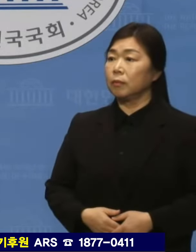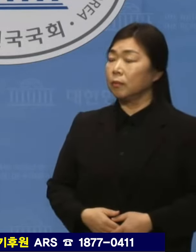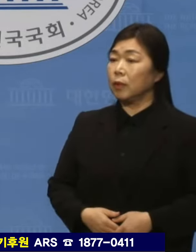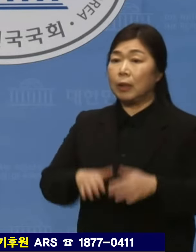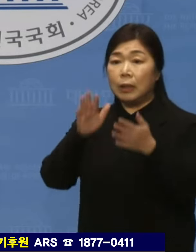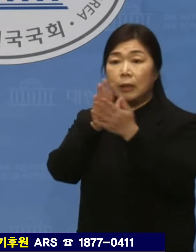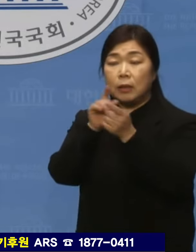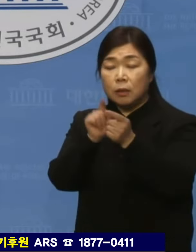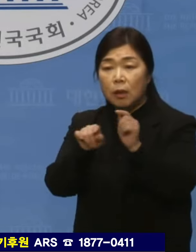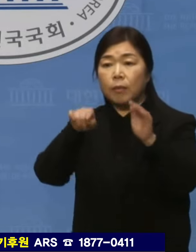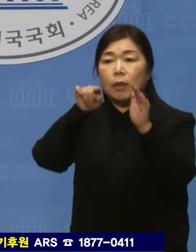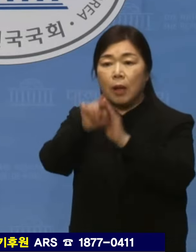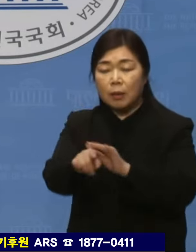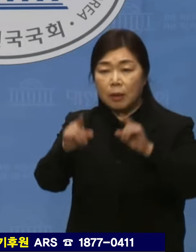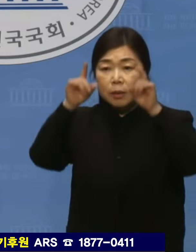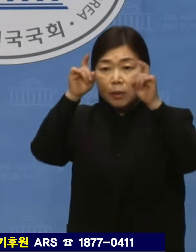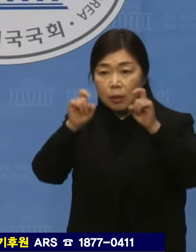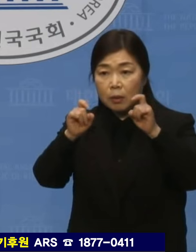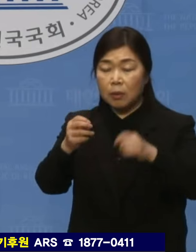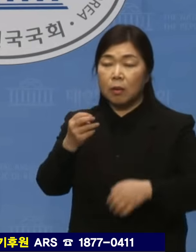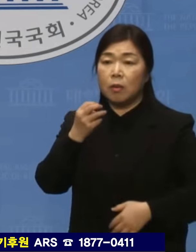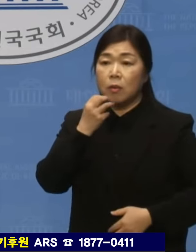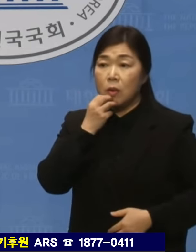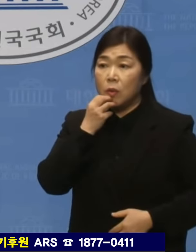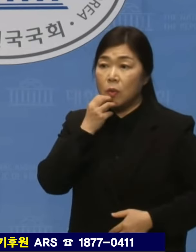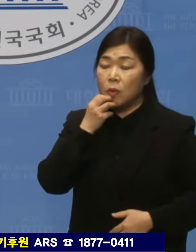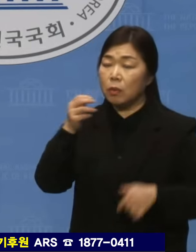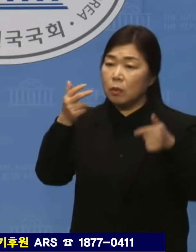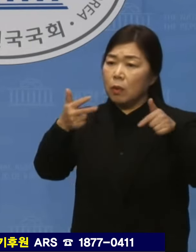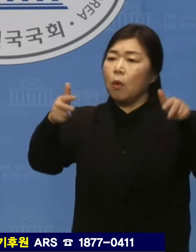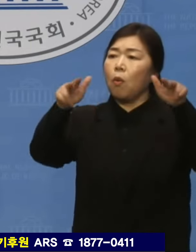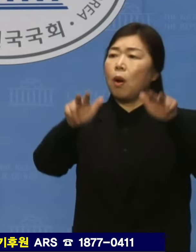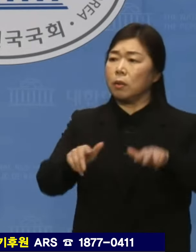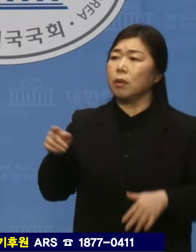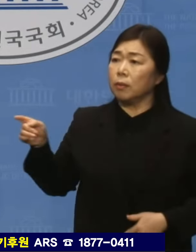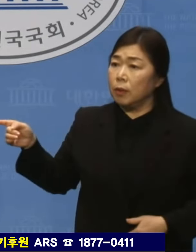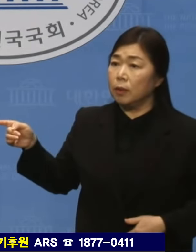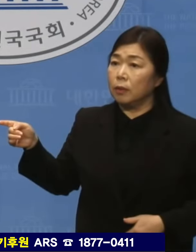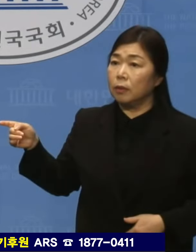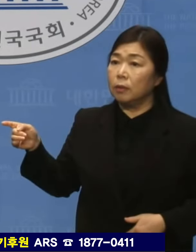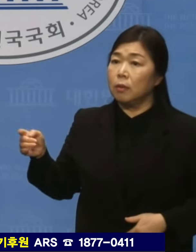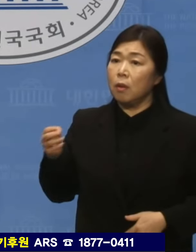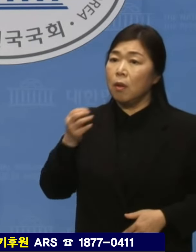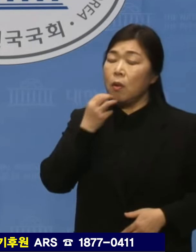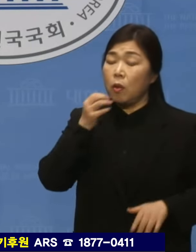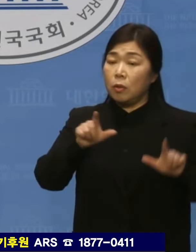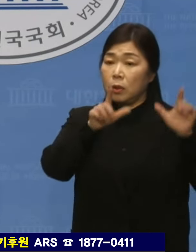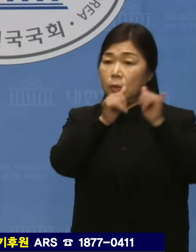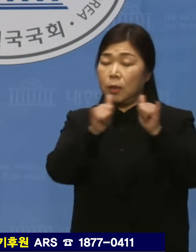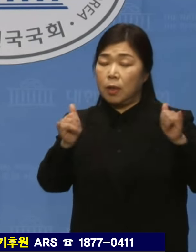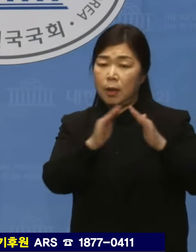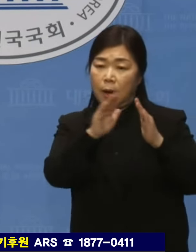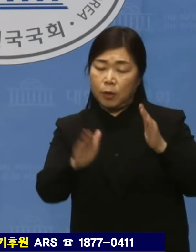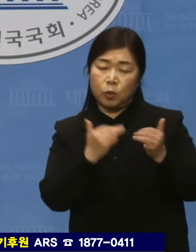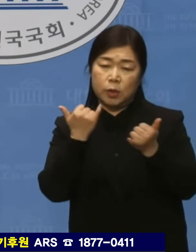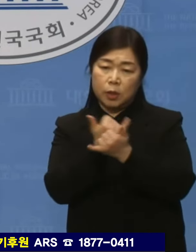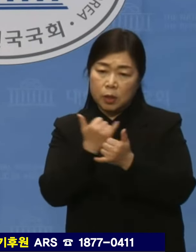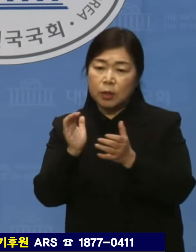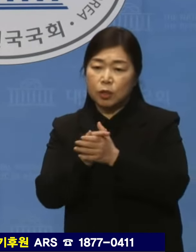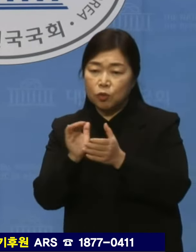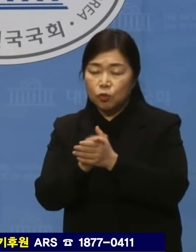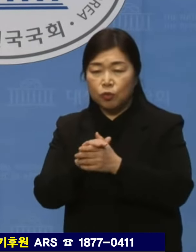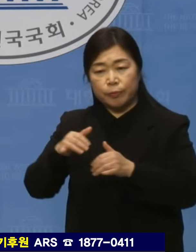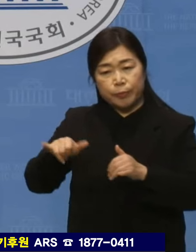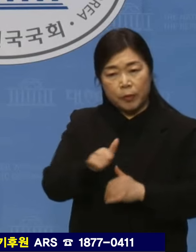제가 직접 가서 찍은 서울 송현광장의 사진입니다. 서울 시민들이 가족, 친구,